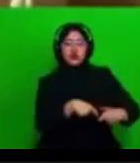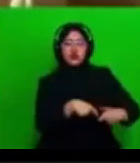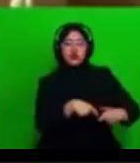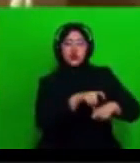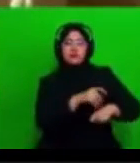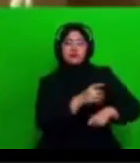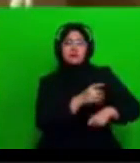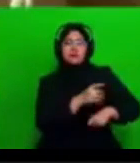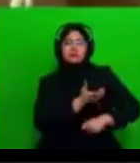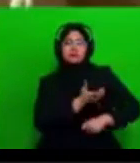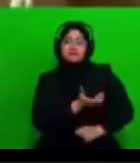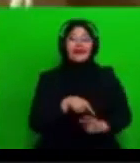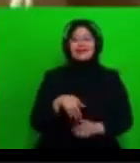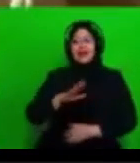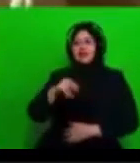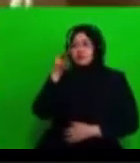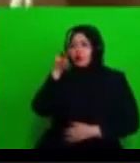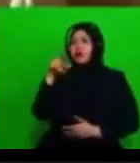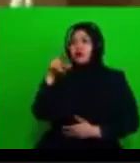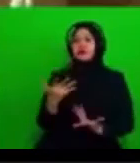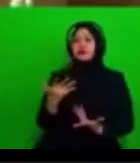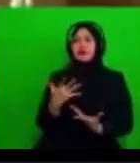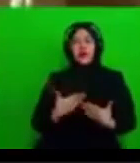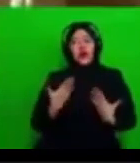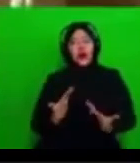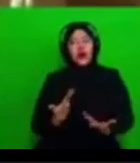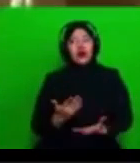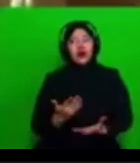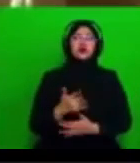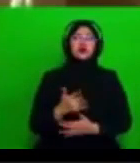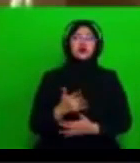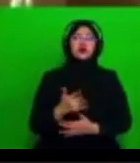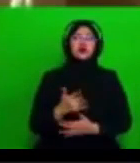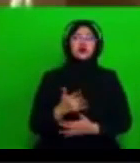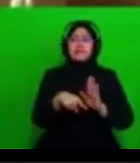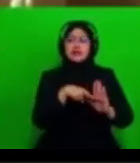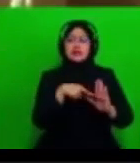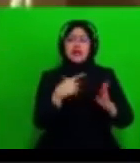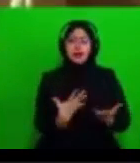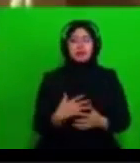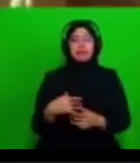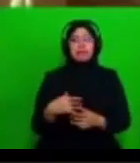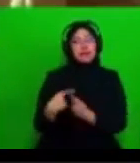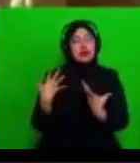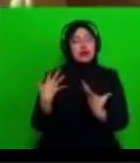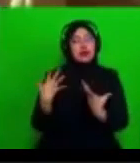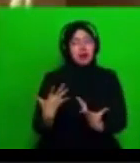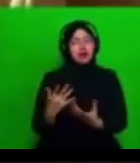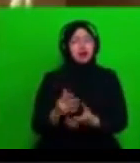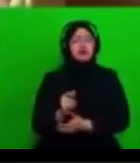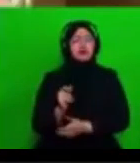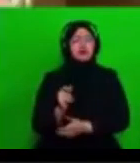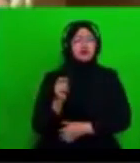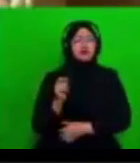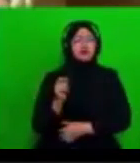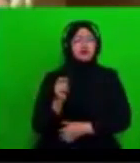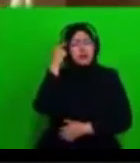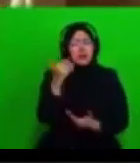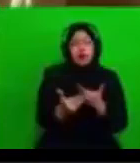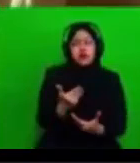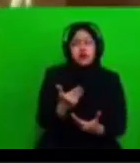awal kalau dia masuk ke prodi itu nanti akan bekerja seperti apa, seenak apa, setidak enak apa, belajarnya itu seberat